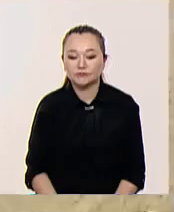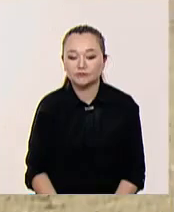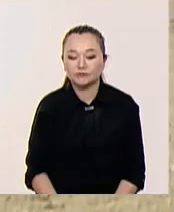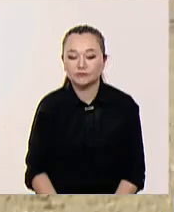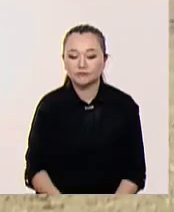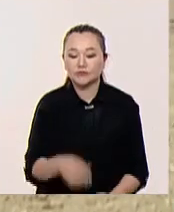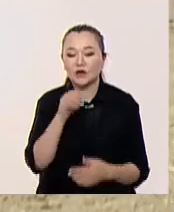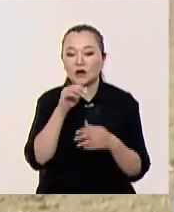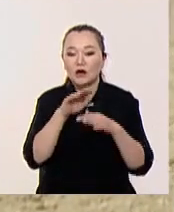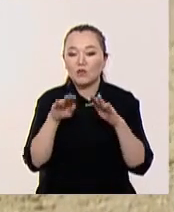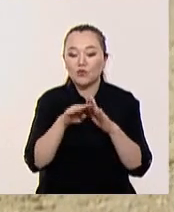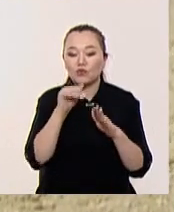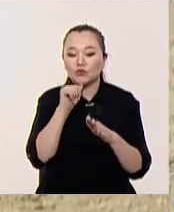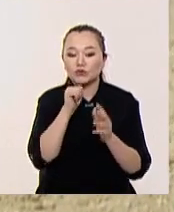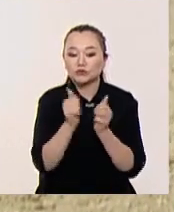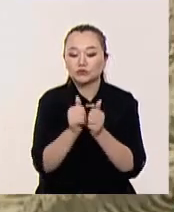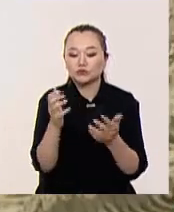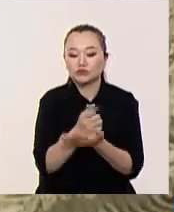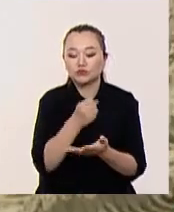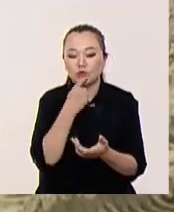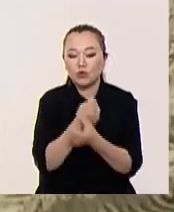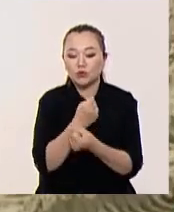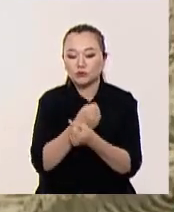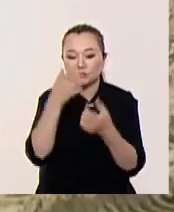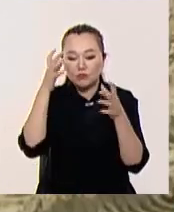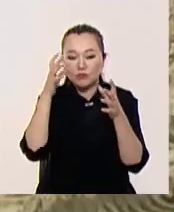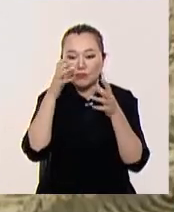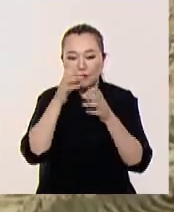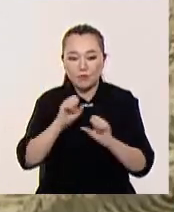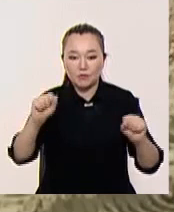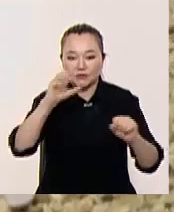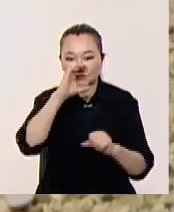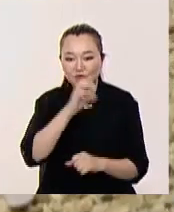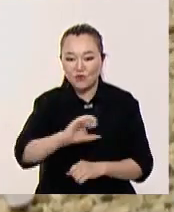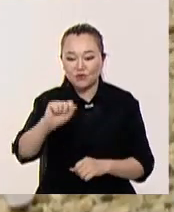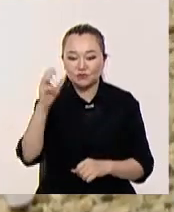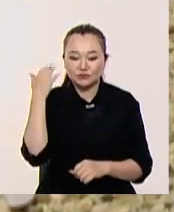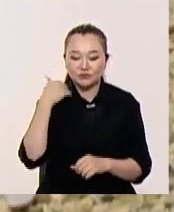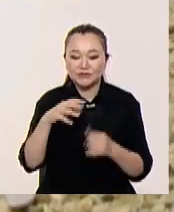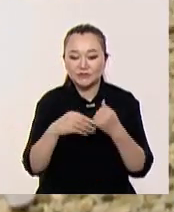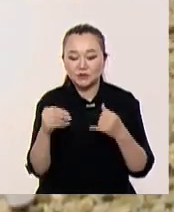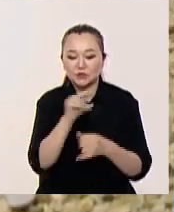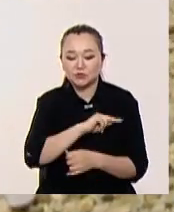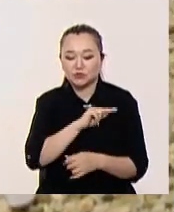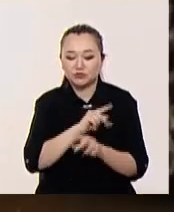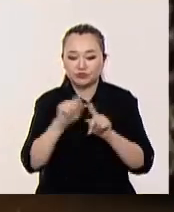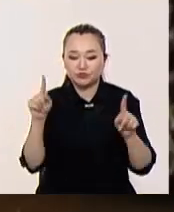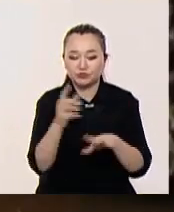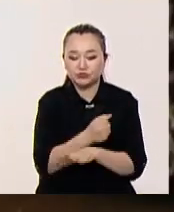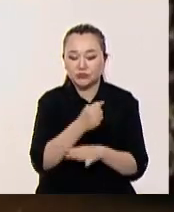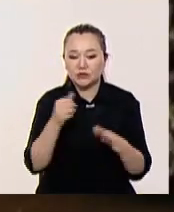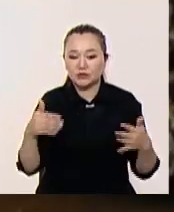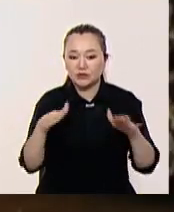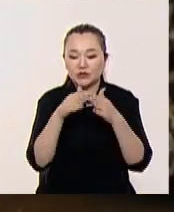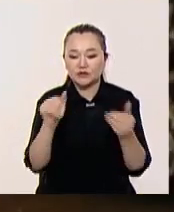а под куст она им нашли кость мамонта необычную находку обнаружили во время земляных работ на дне высохшего озера